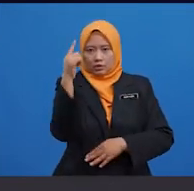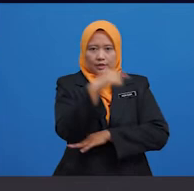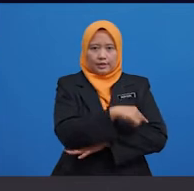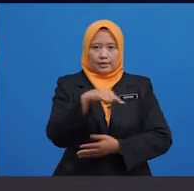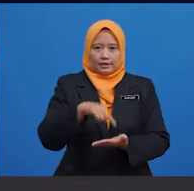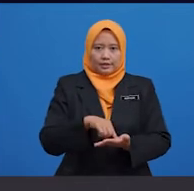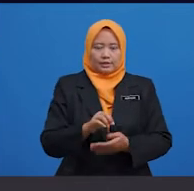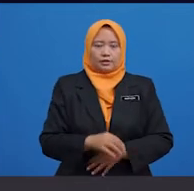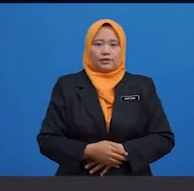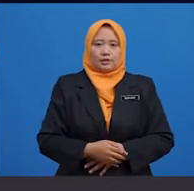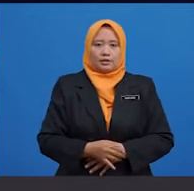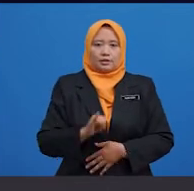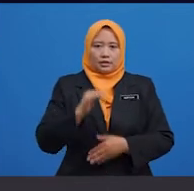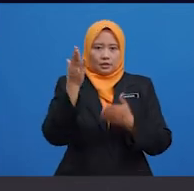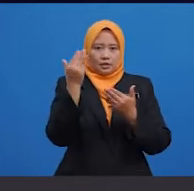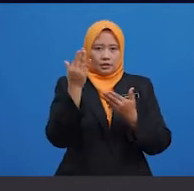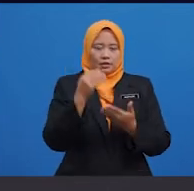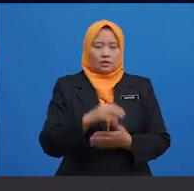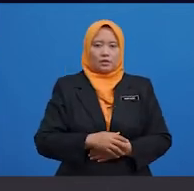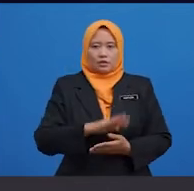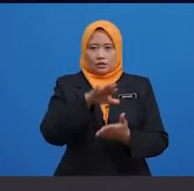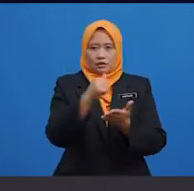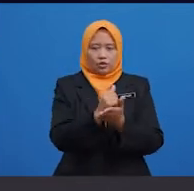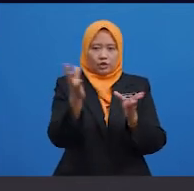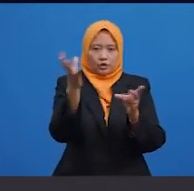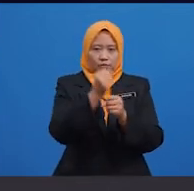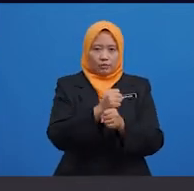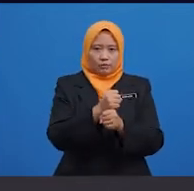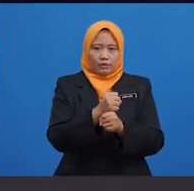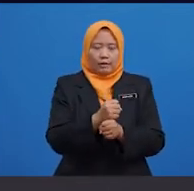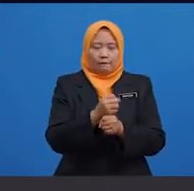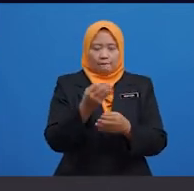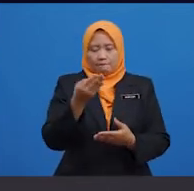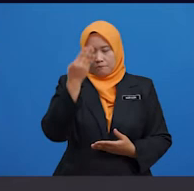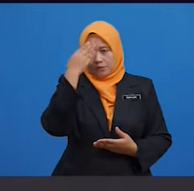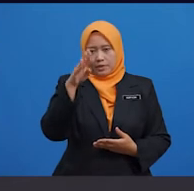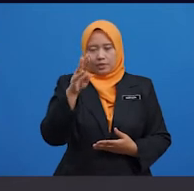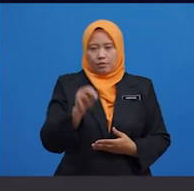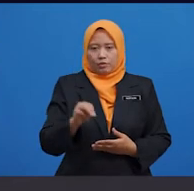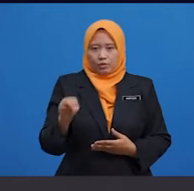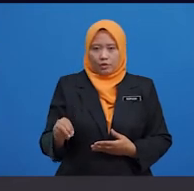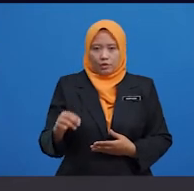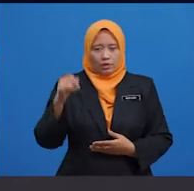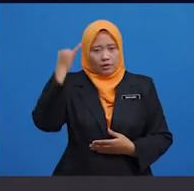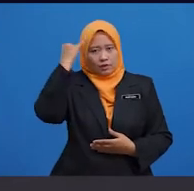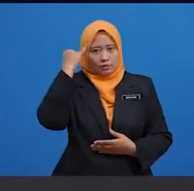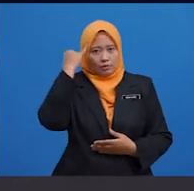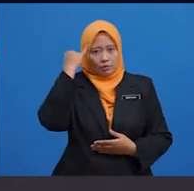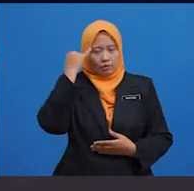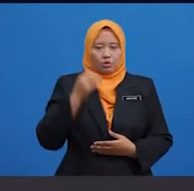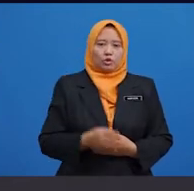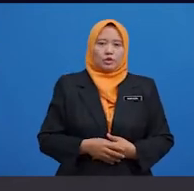Saya harap episod kali ini dapat memberikan pelajar-pelajar ilmu yang bermanfaat supaya